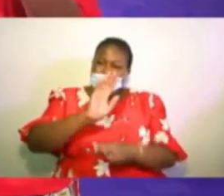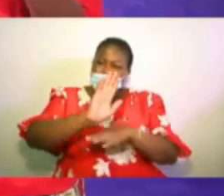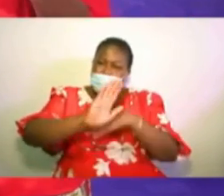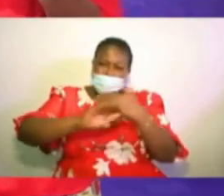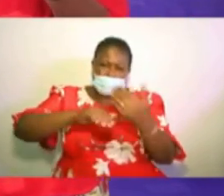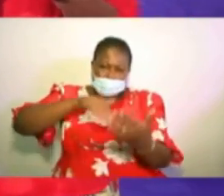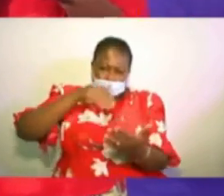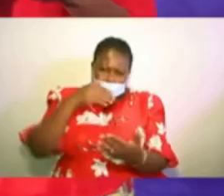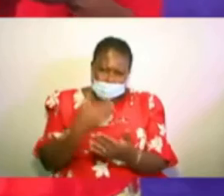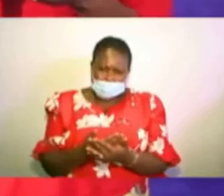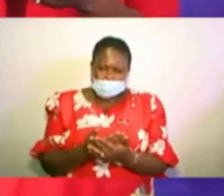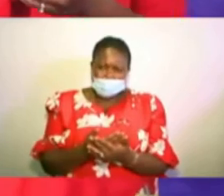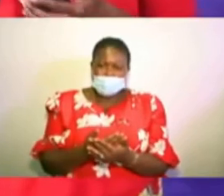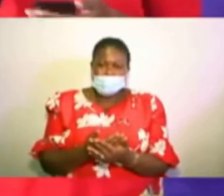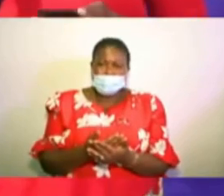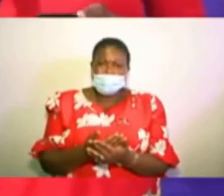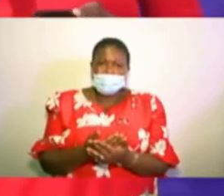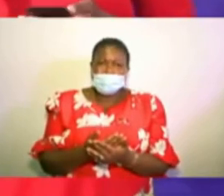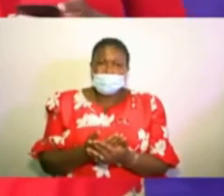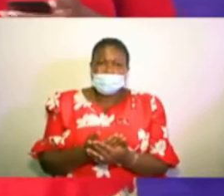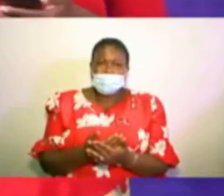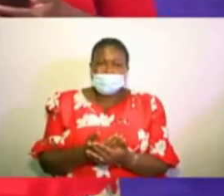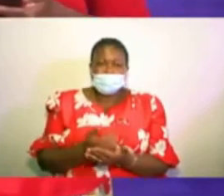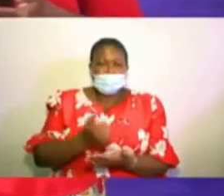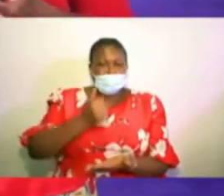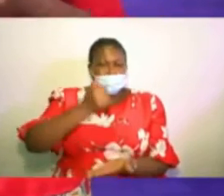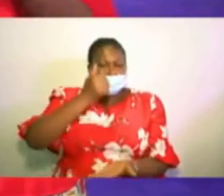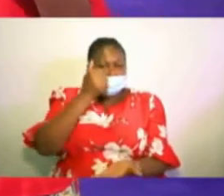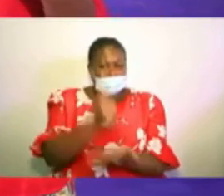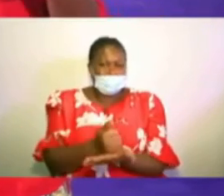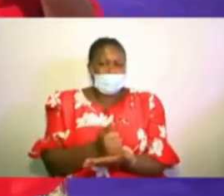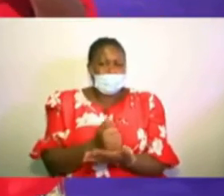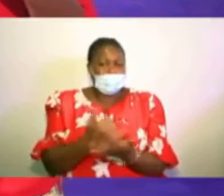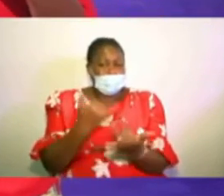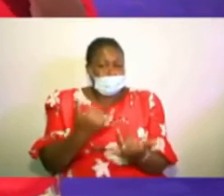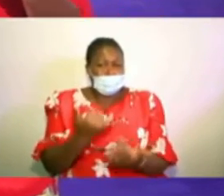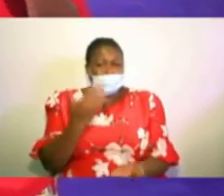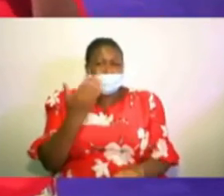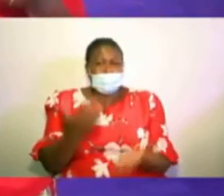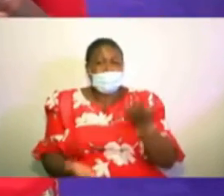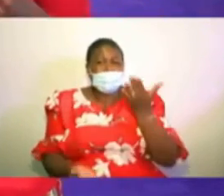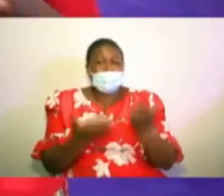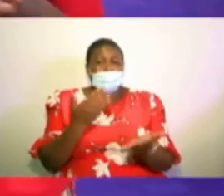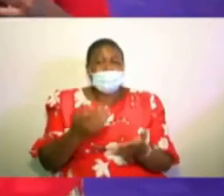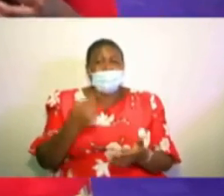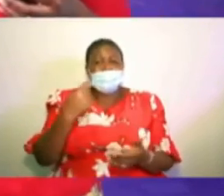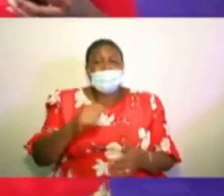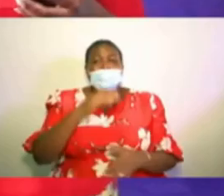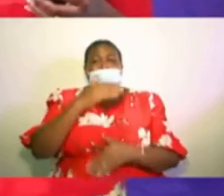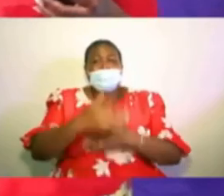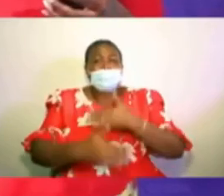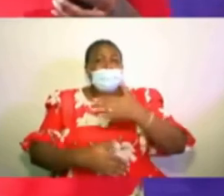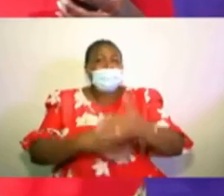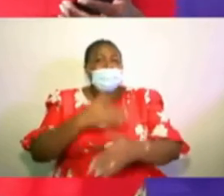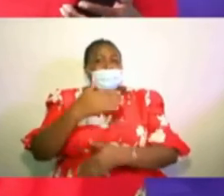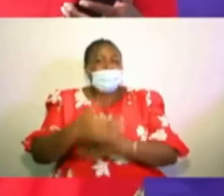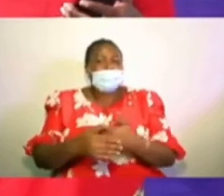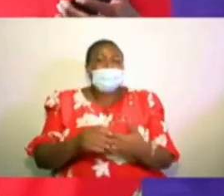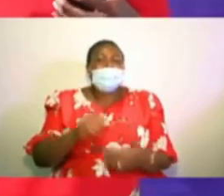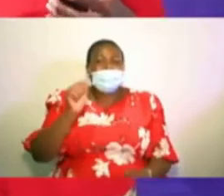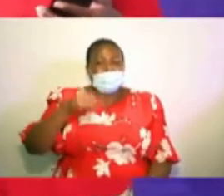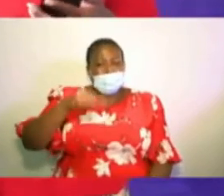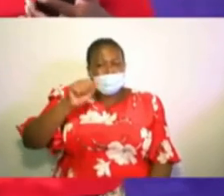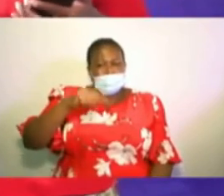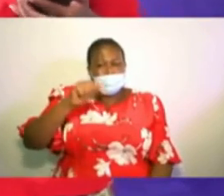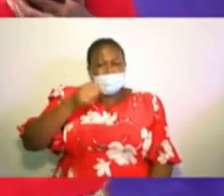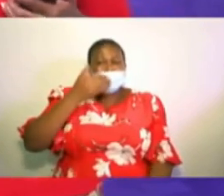Soit avec vous. It has become a benediction. C'est devenu une façon de bénir. It is good. C'est très bien. And we will